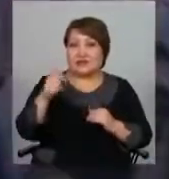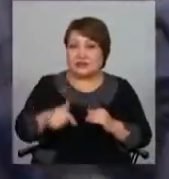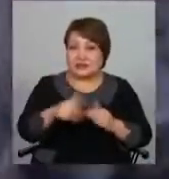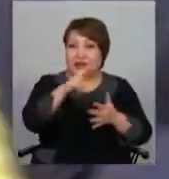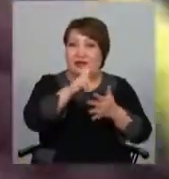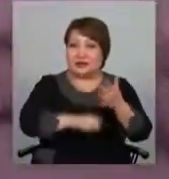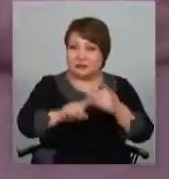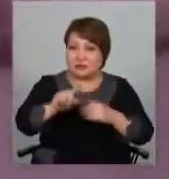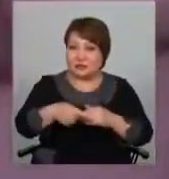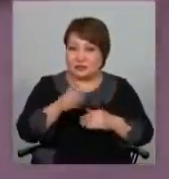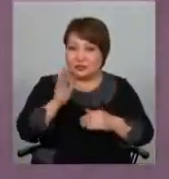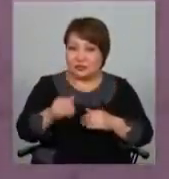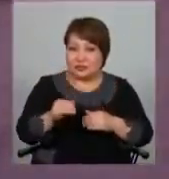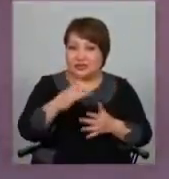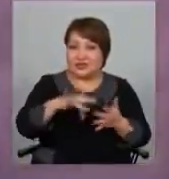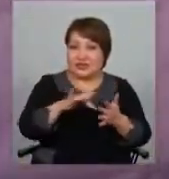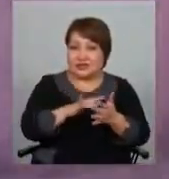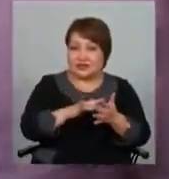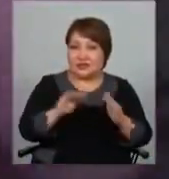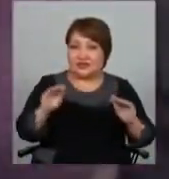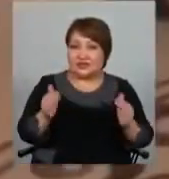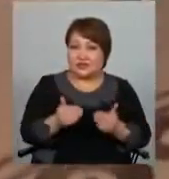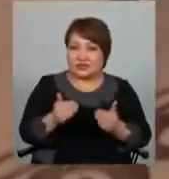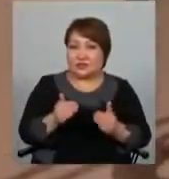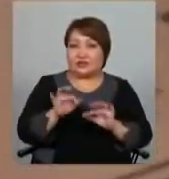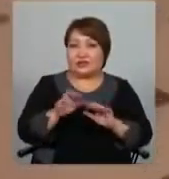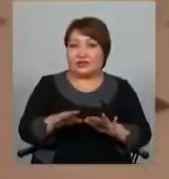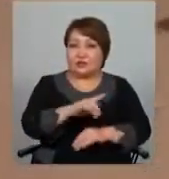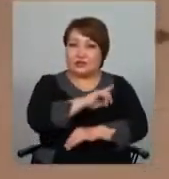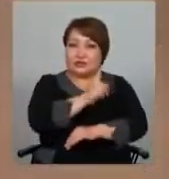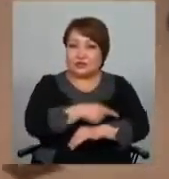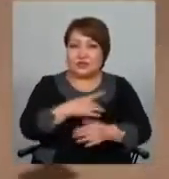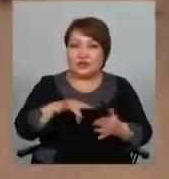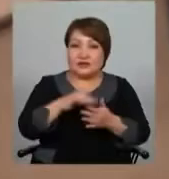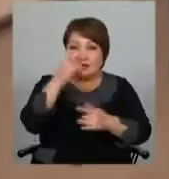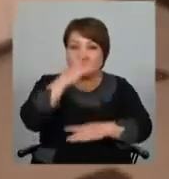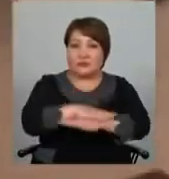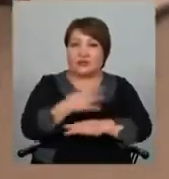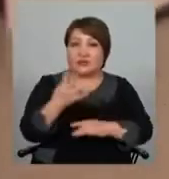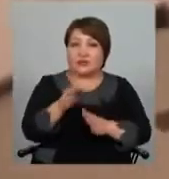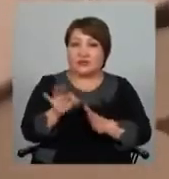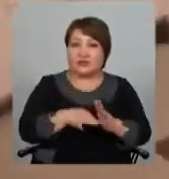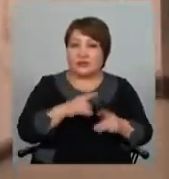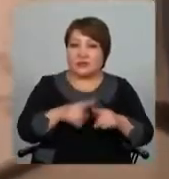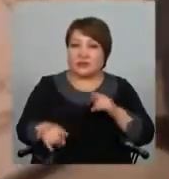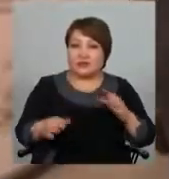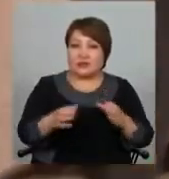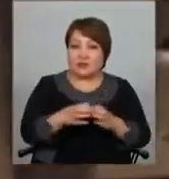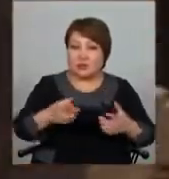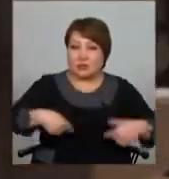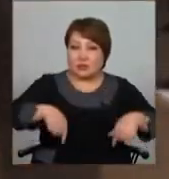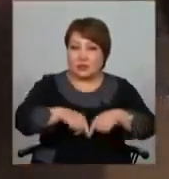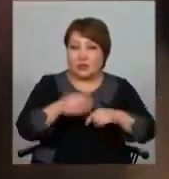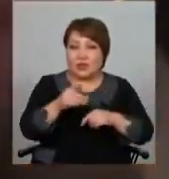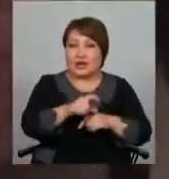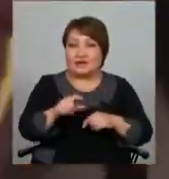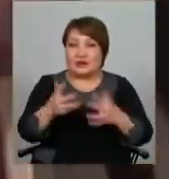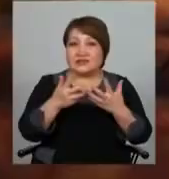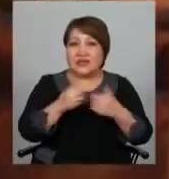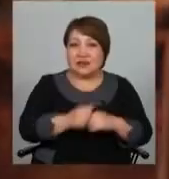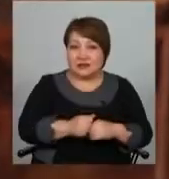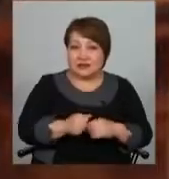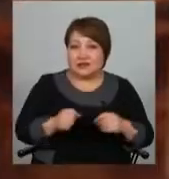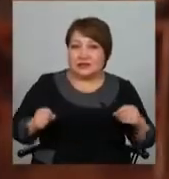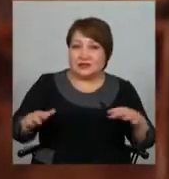бері шаһарда шектеу шаралары күшейтілді. Қала әкімінің тапсырмасымен 4 бірдей мобильді топ құрылды. Олар адам саны қалың орындар